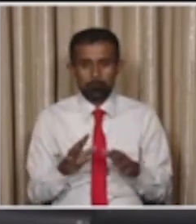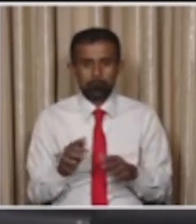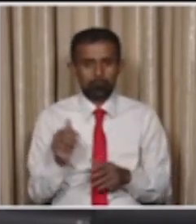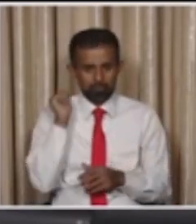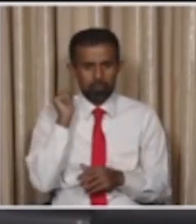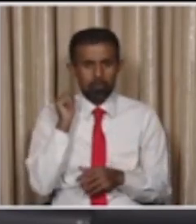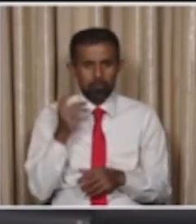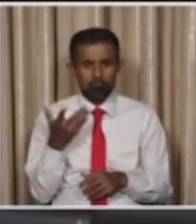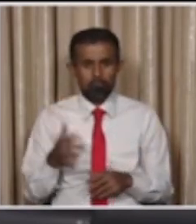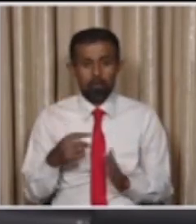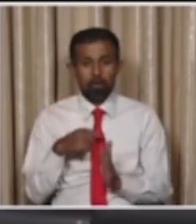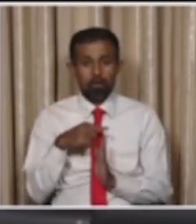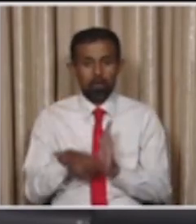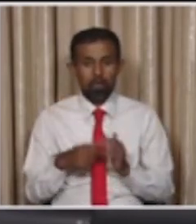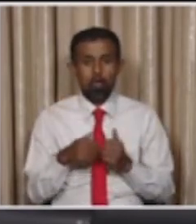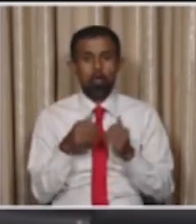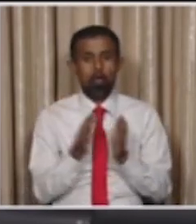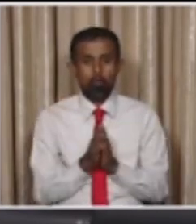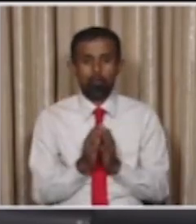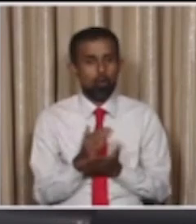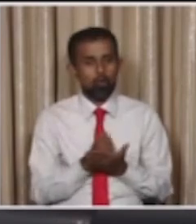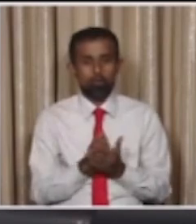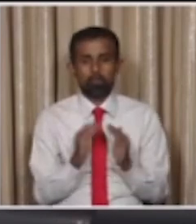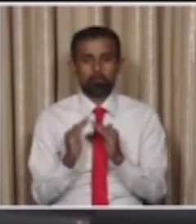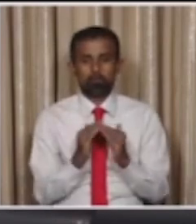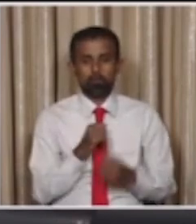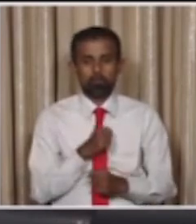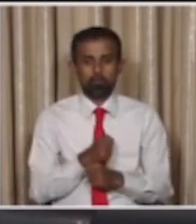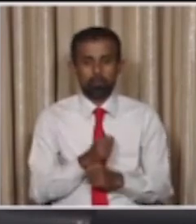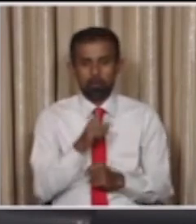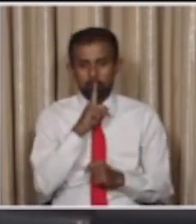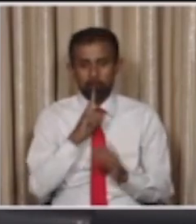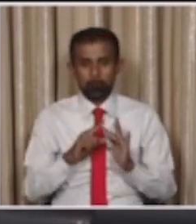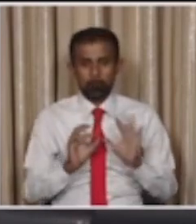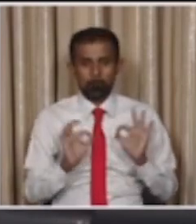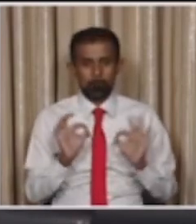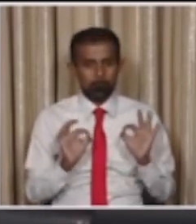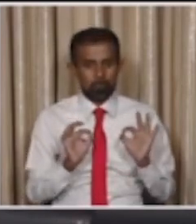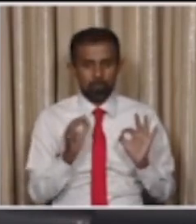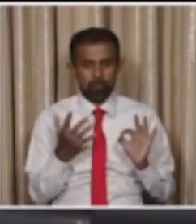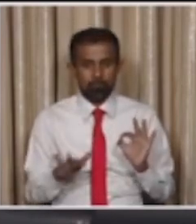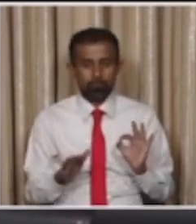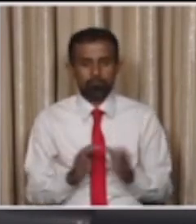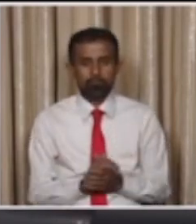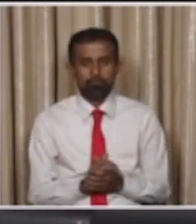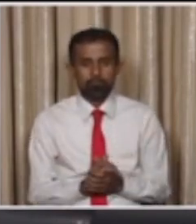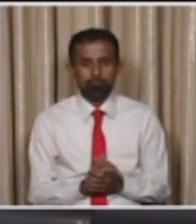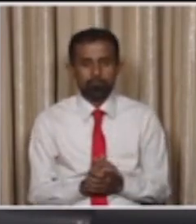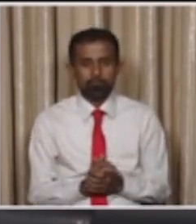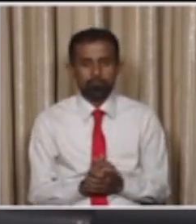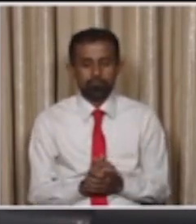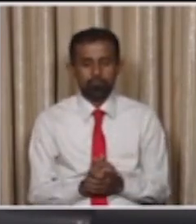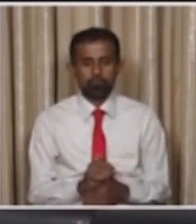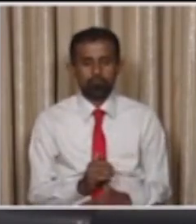ගරු කතානායකතුමනි, ලංකාවේ සියලුම ගෙවල් රජයේ රක්ෂණය කරේ. එතකොට ඒක